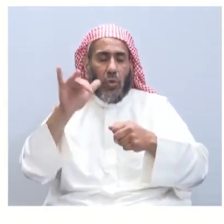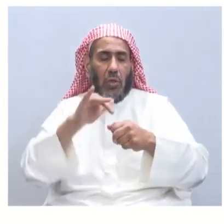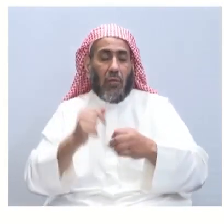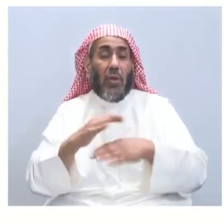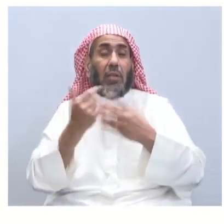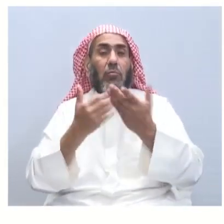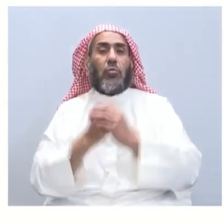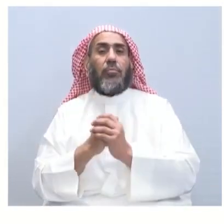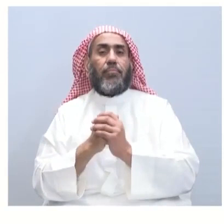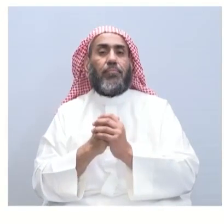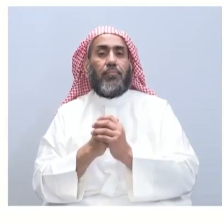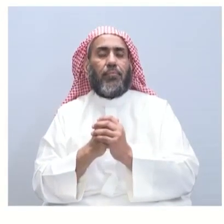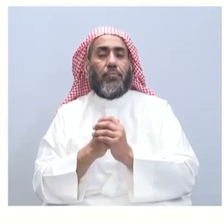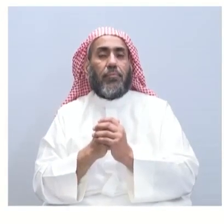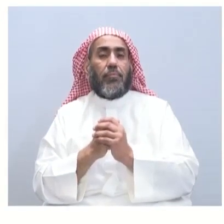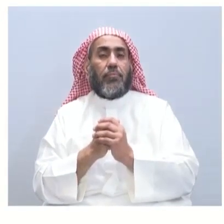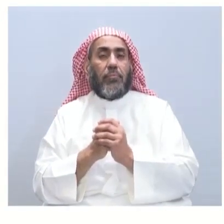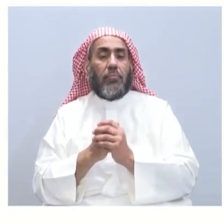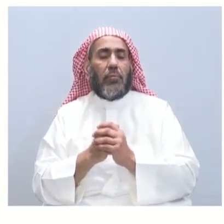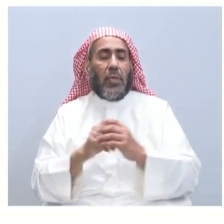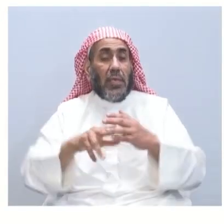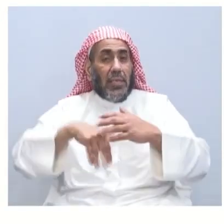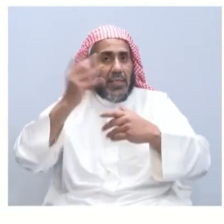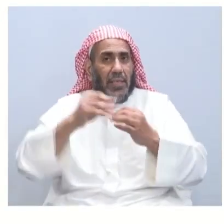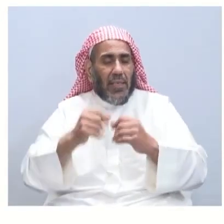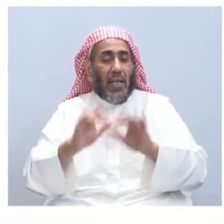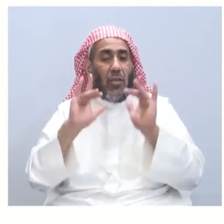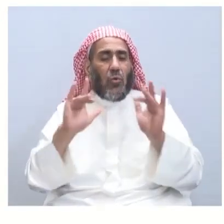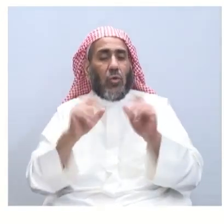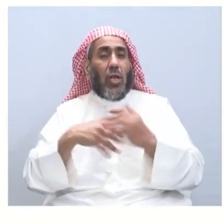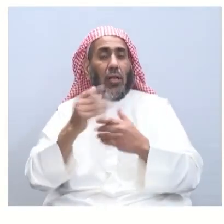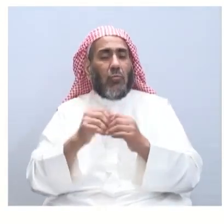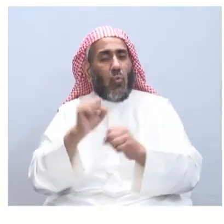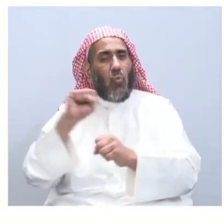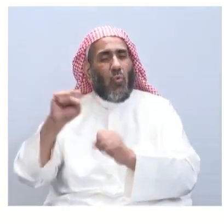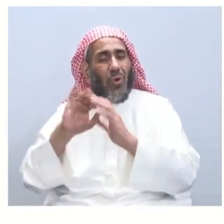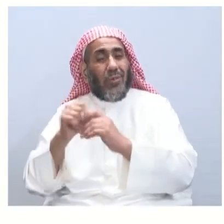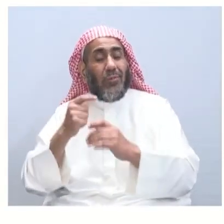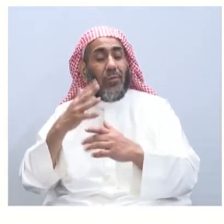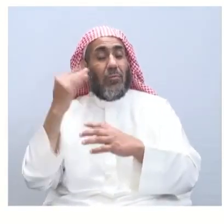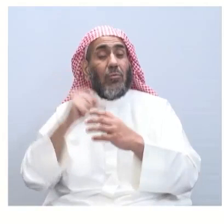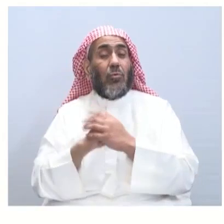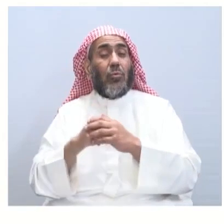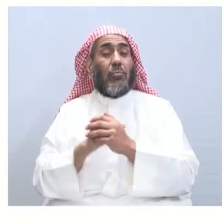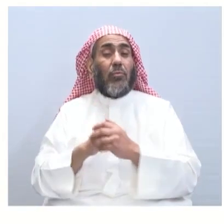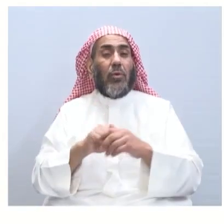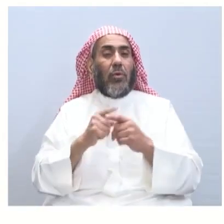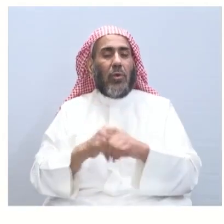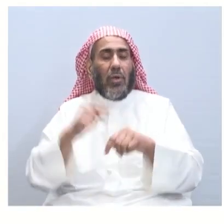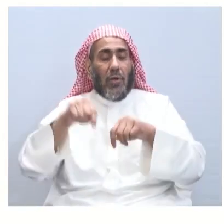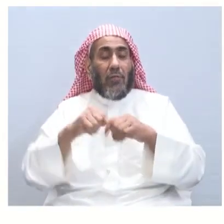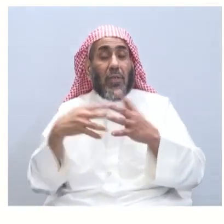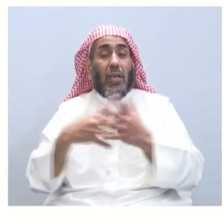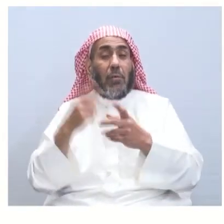الادب السعودي استحداث كرسي الادب السعودي ايضا هذا جديد حديث استحداث كرسي ادب السعودي في